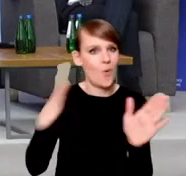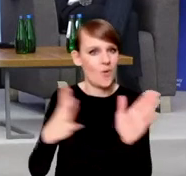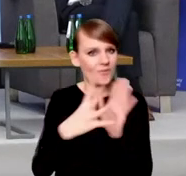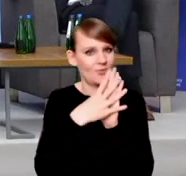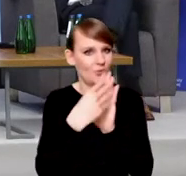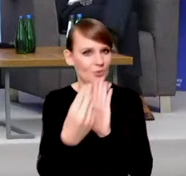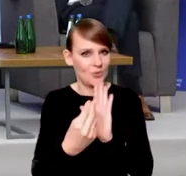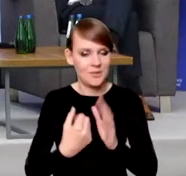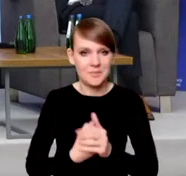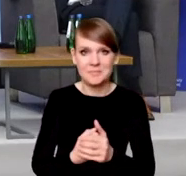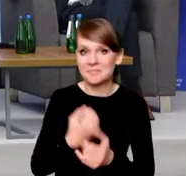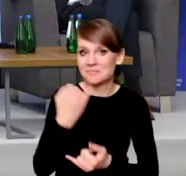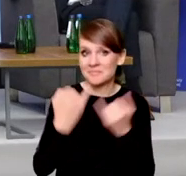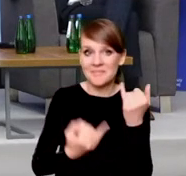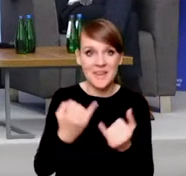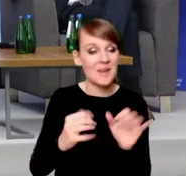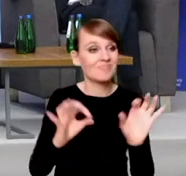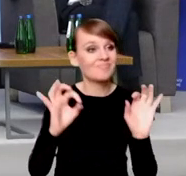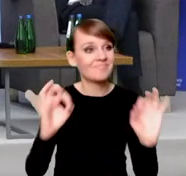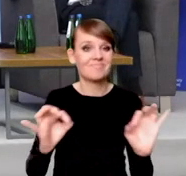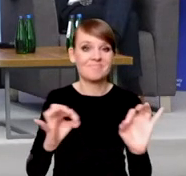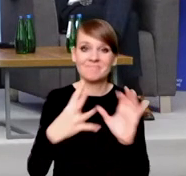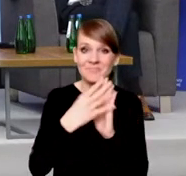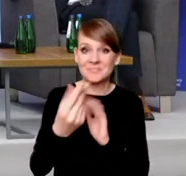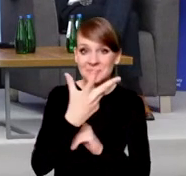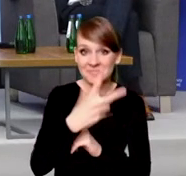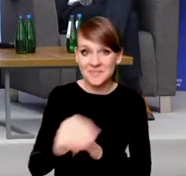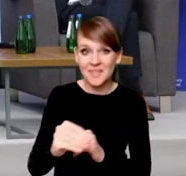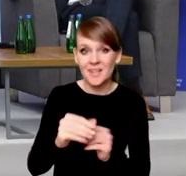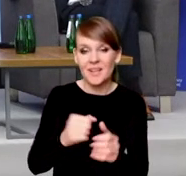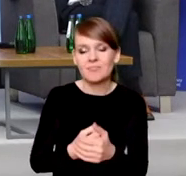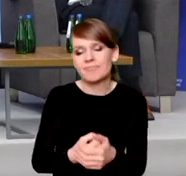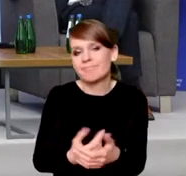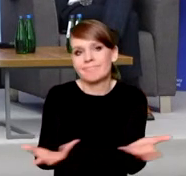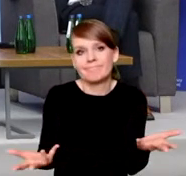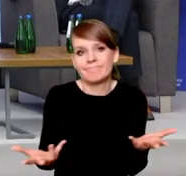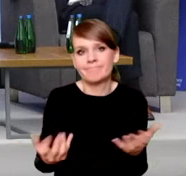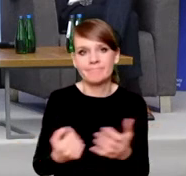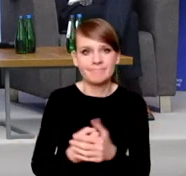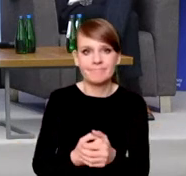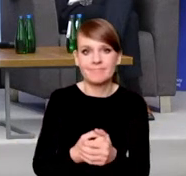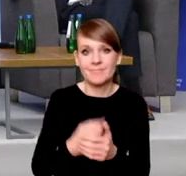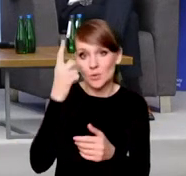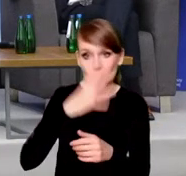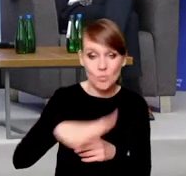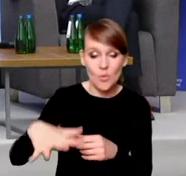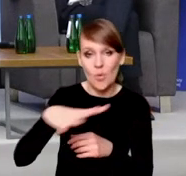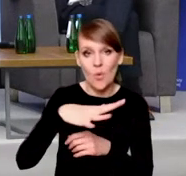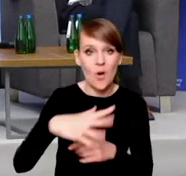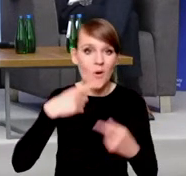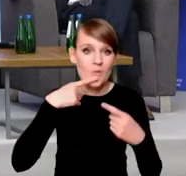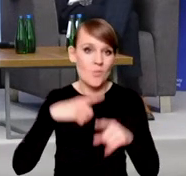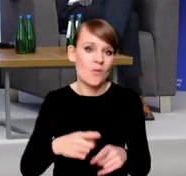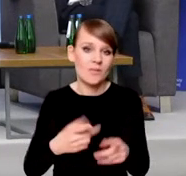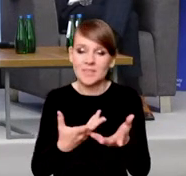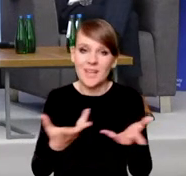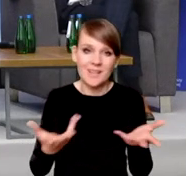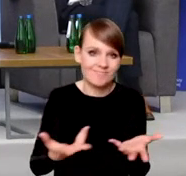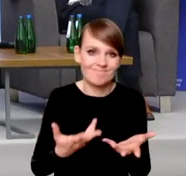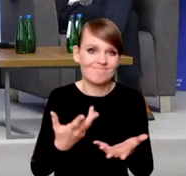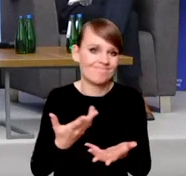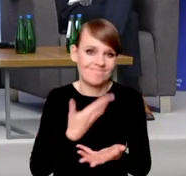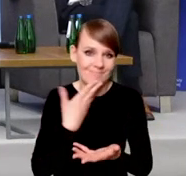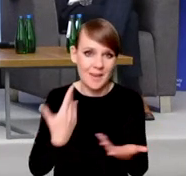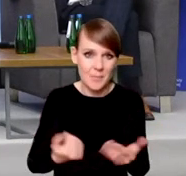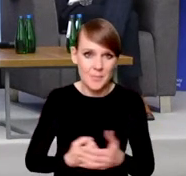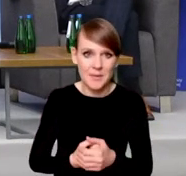jeżeli nie świecą przykładem, no to trudno też mówić o tej społecznej odpowiedzialności, ale